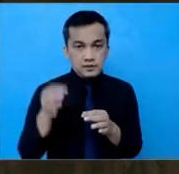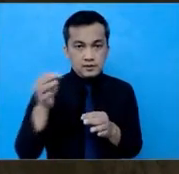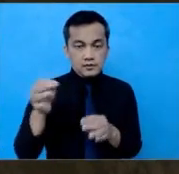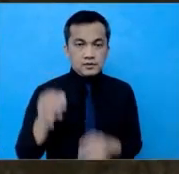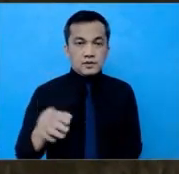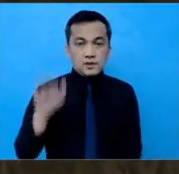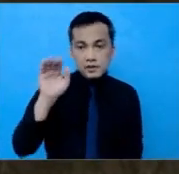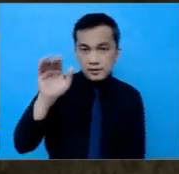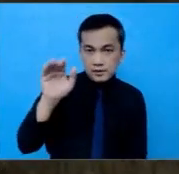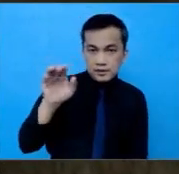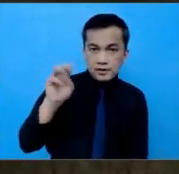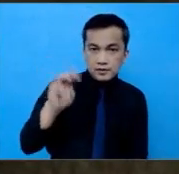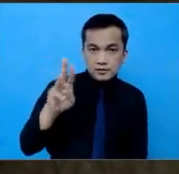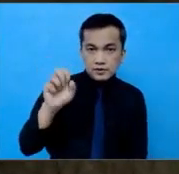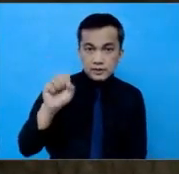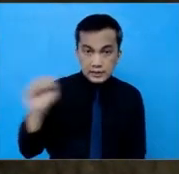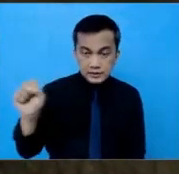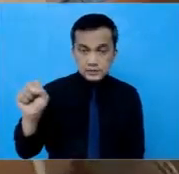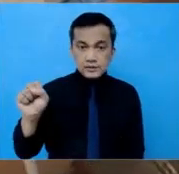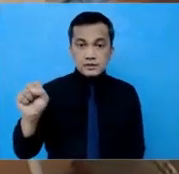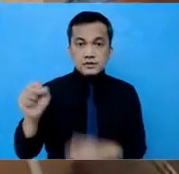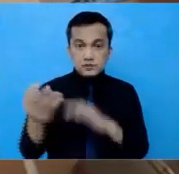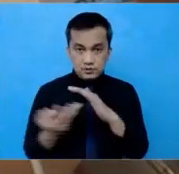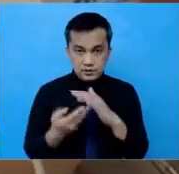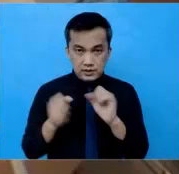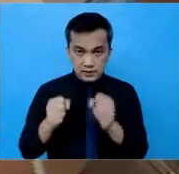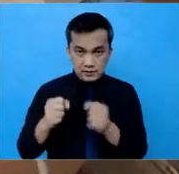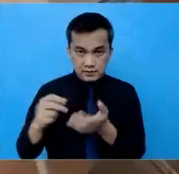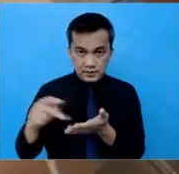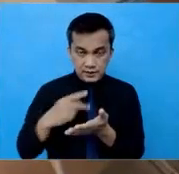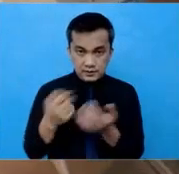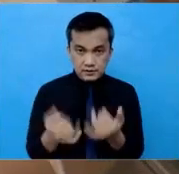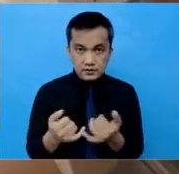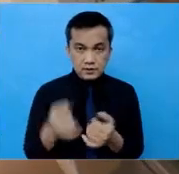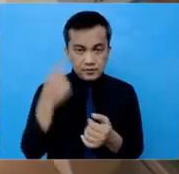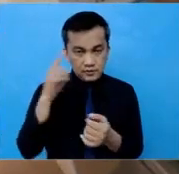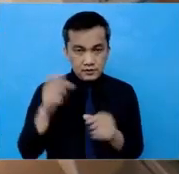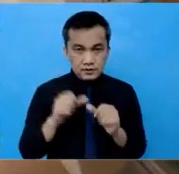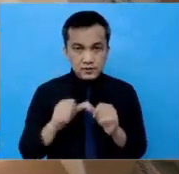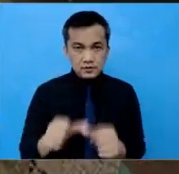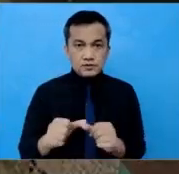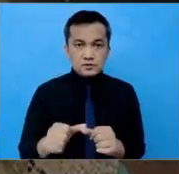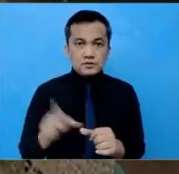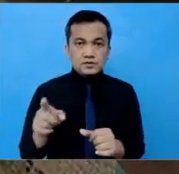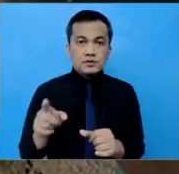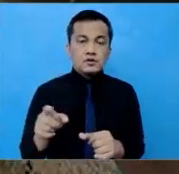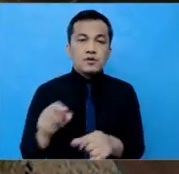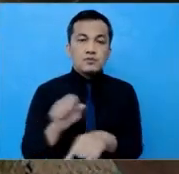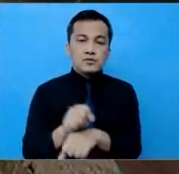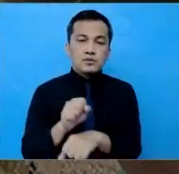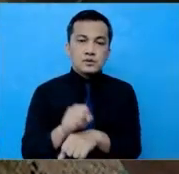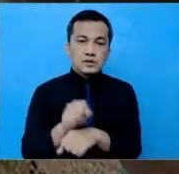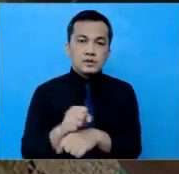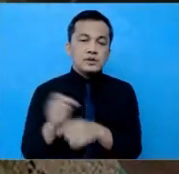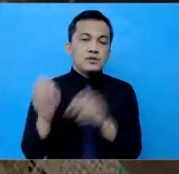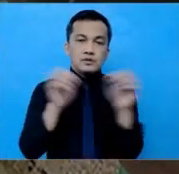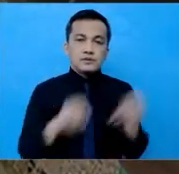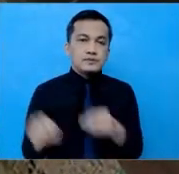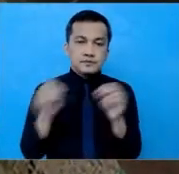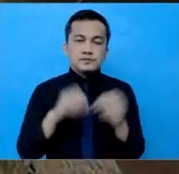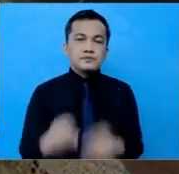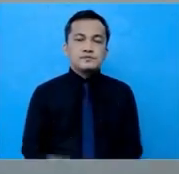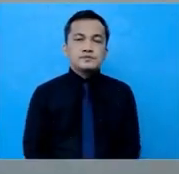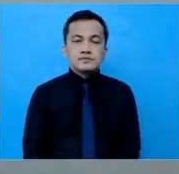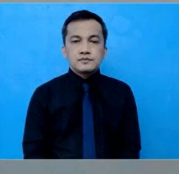sa mga customer na kaya ng magbayad ngayon para may pagpatuloy ng 2 water concessionaire ang kanilang operasyon. Pag hindi po